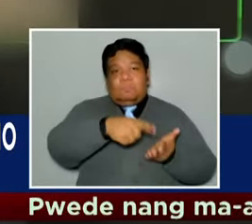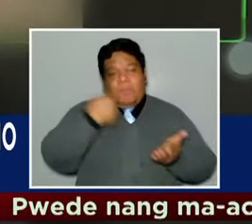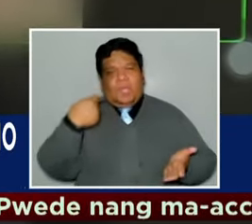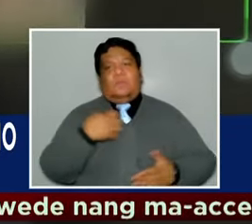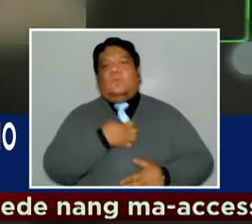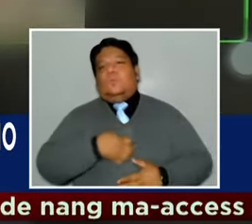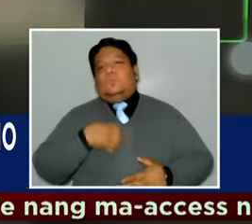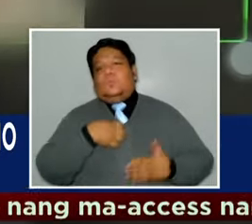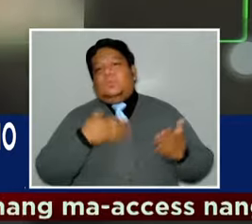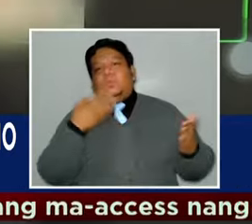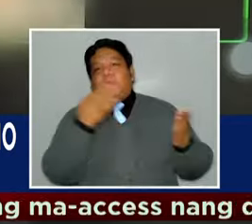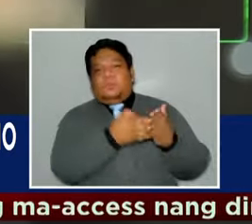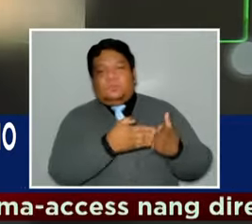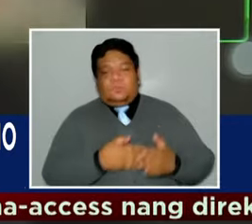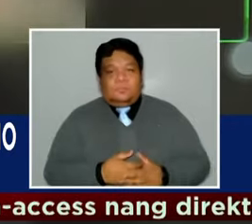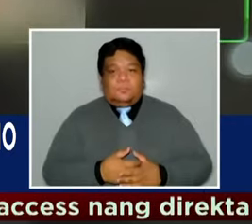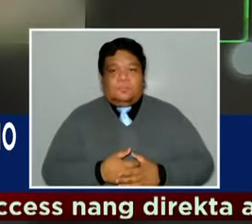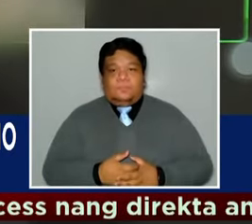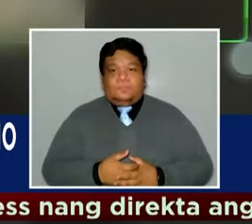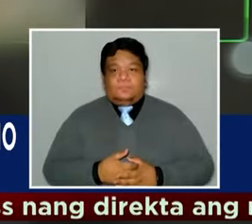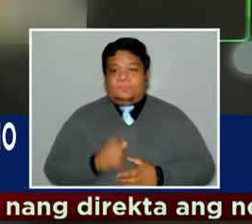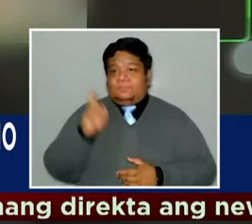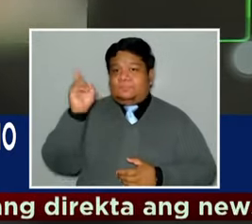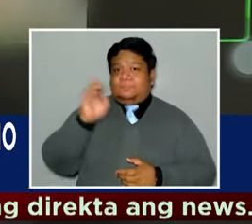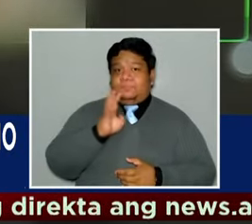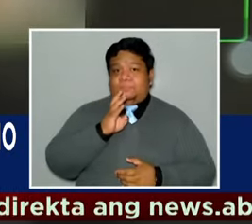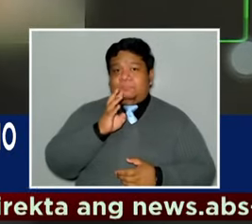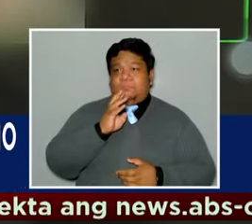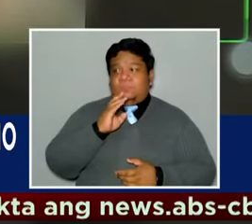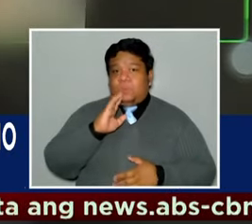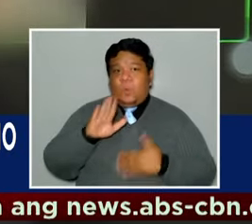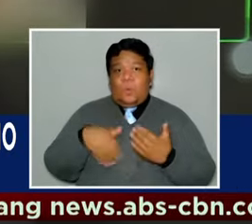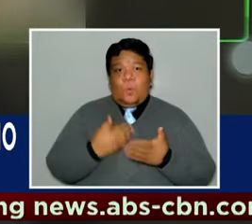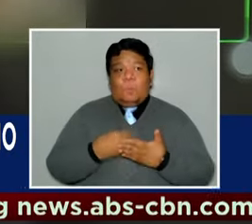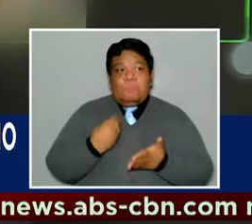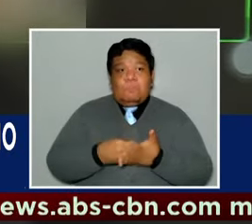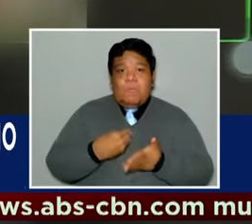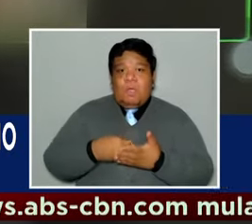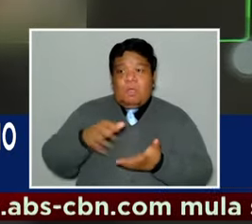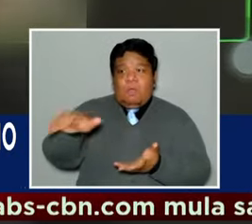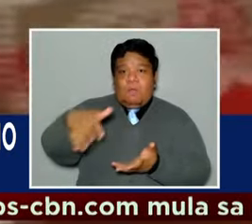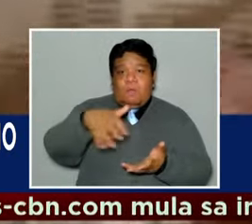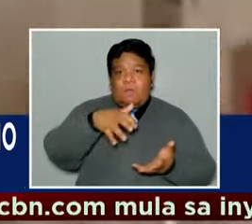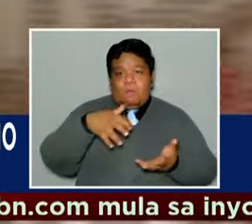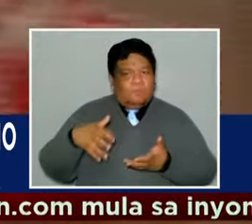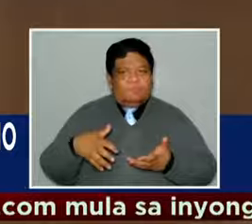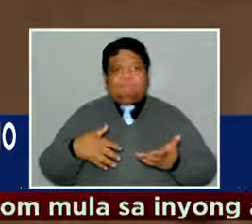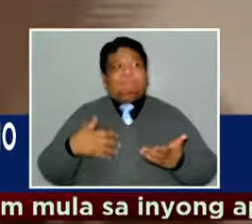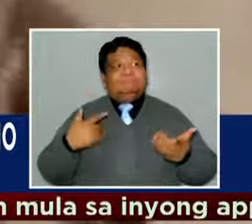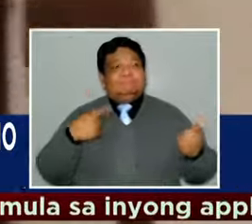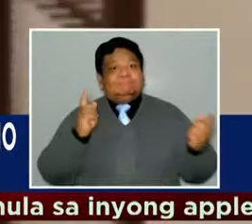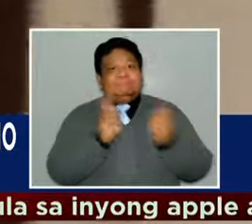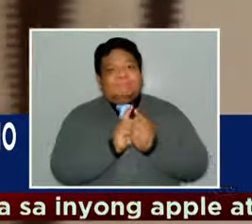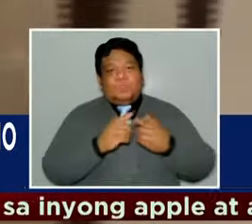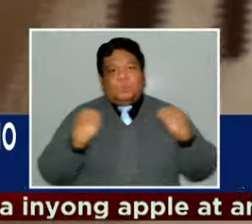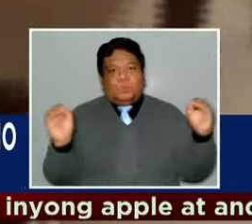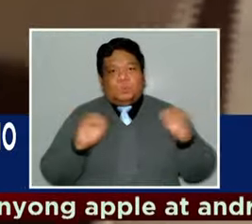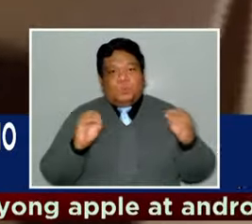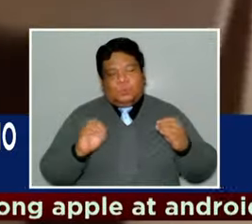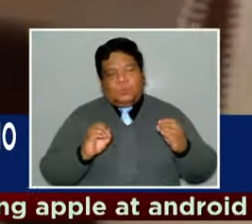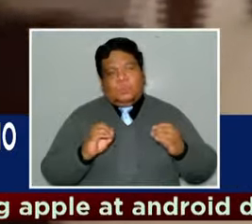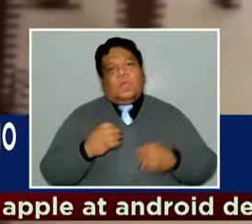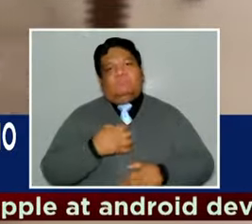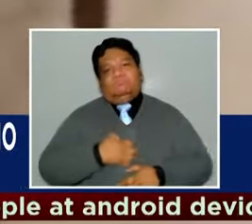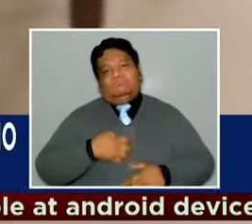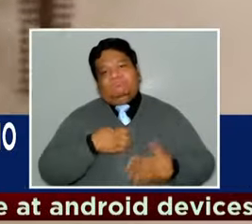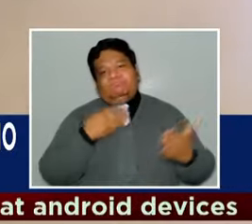mga na-collect niyang money, and then after noon, hindi ko na rin siya nakita after. Sinubukan namin kunan ng payag